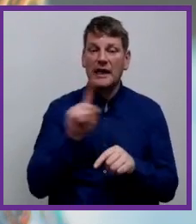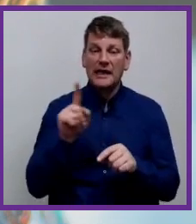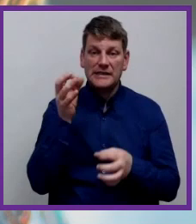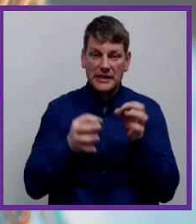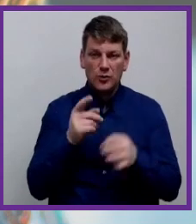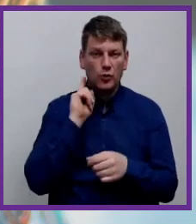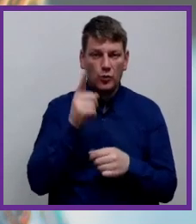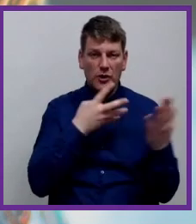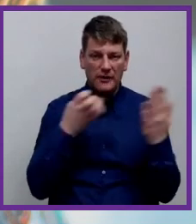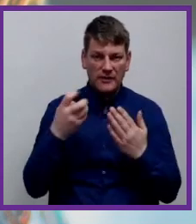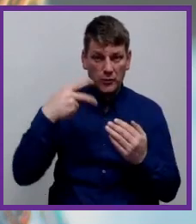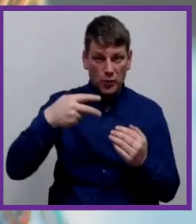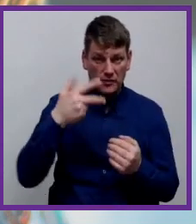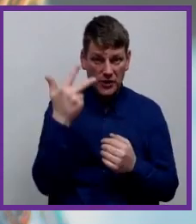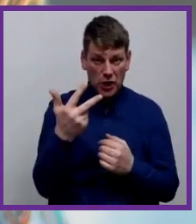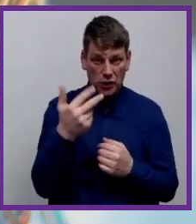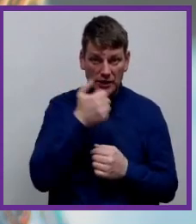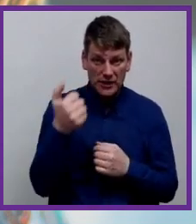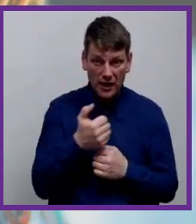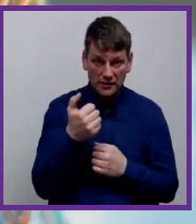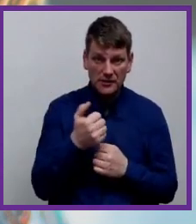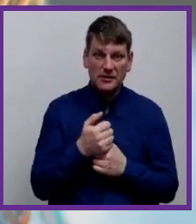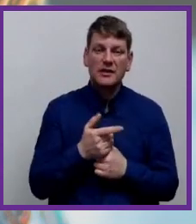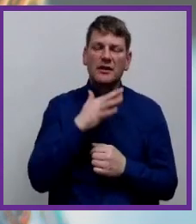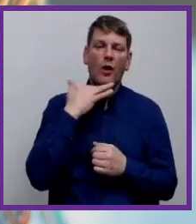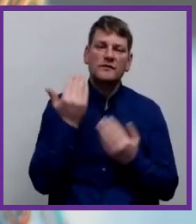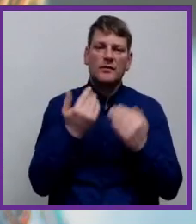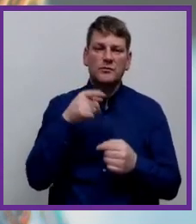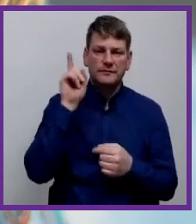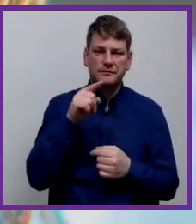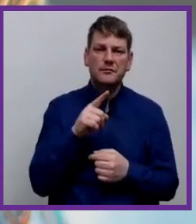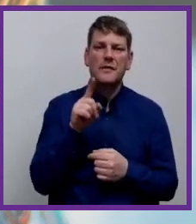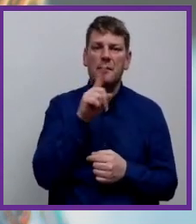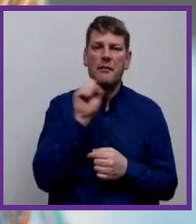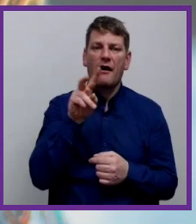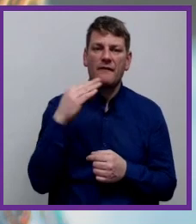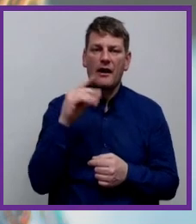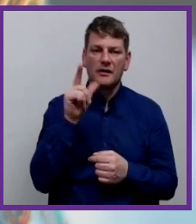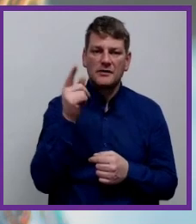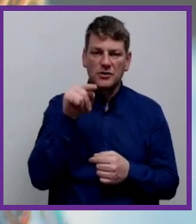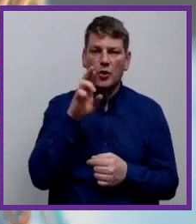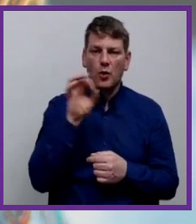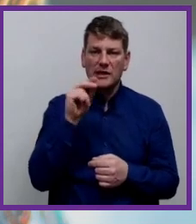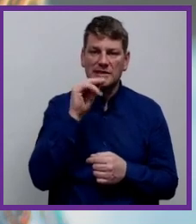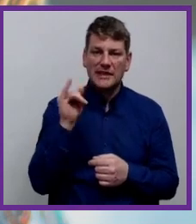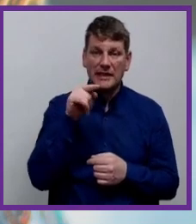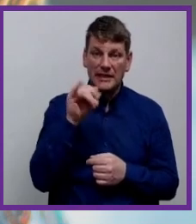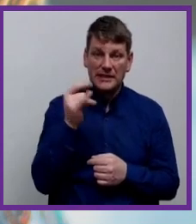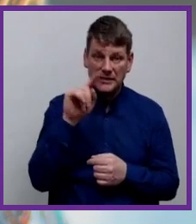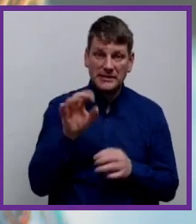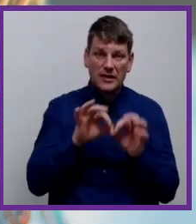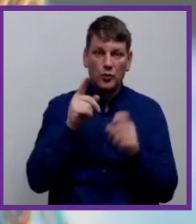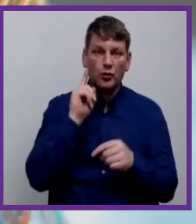ir 1923. Gads, un daudz, varbūt, zina, rakstnieks Pāvils Rozītis. Pāvils Rozītis, sākot